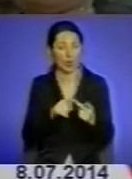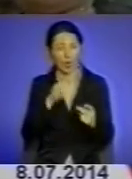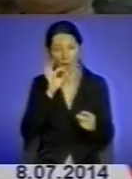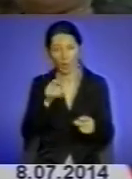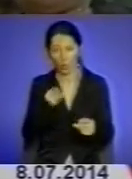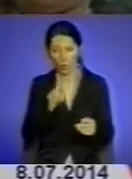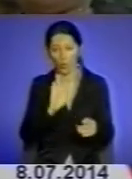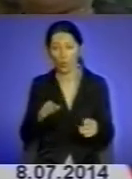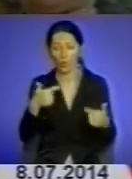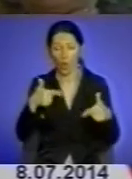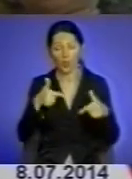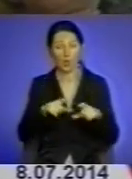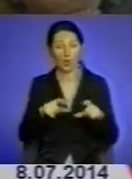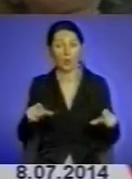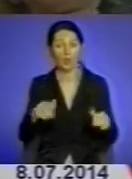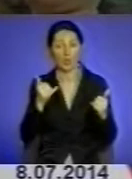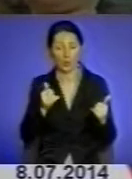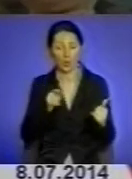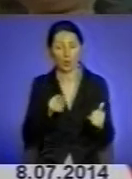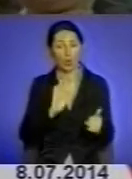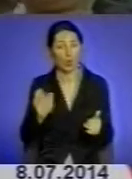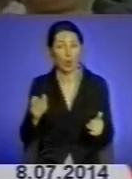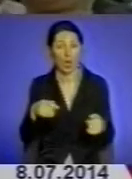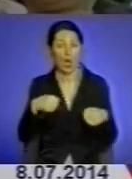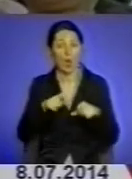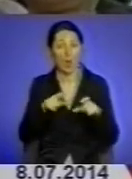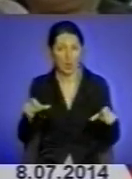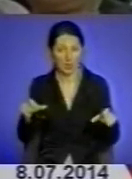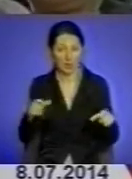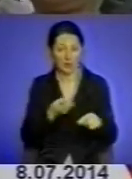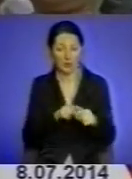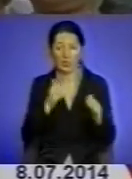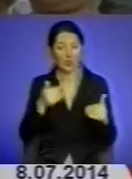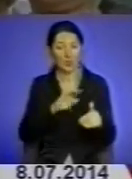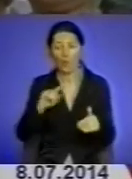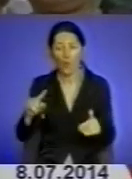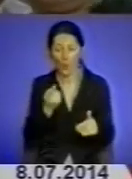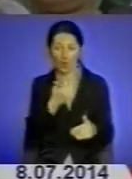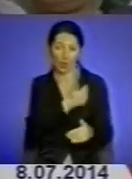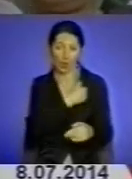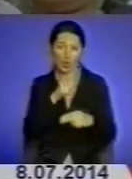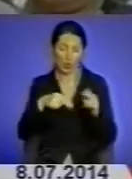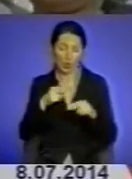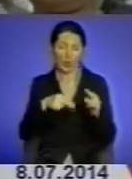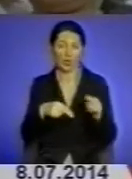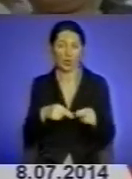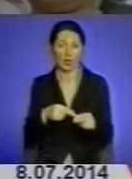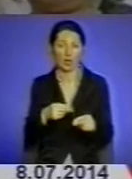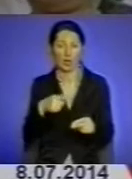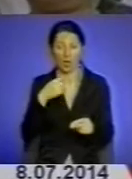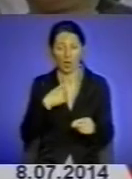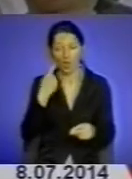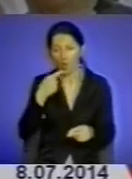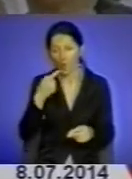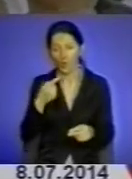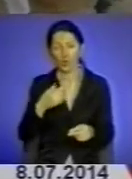третій Маріте, а тепер тут магазин має бути, чи щось таке велике мало би бути. Тобто це вже не вперше хочуть будувати тут? Це, ну, я ж кажу, так я собі